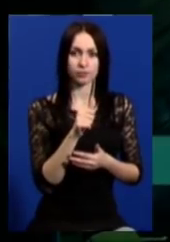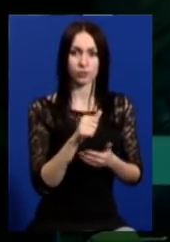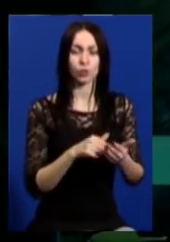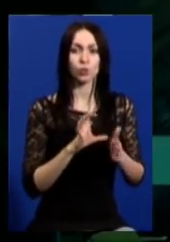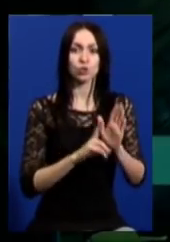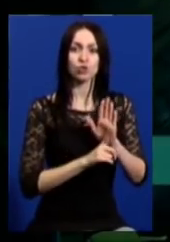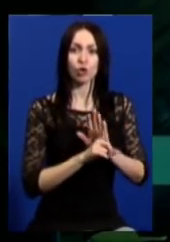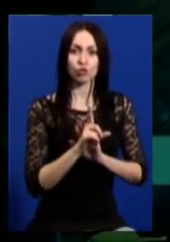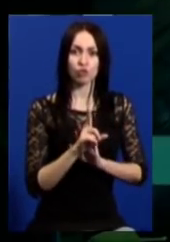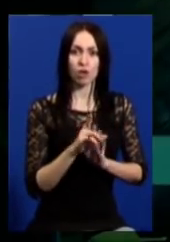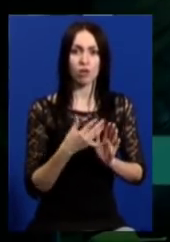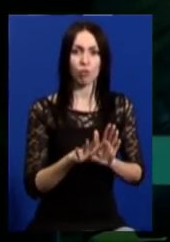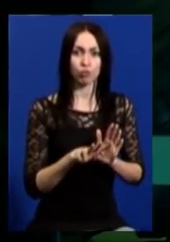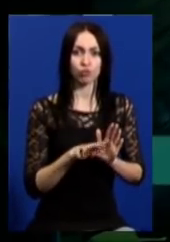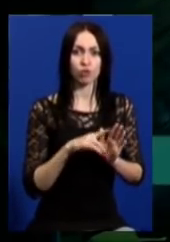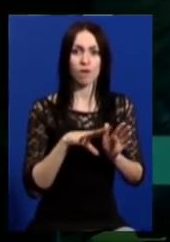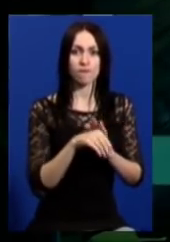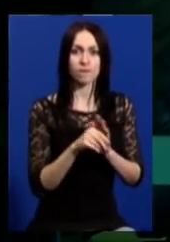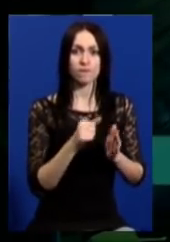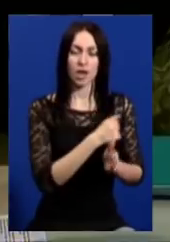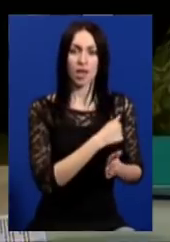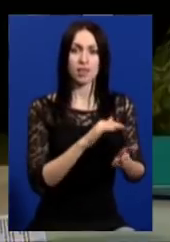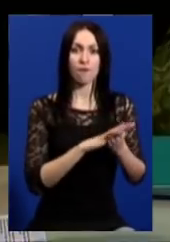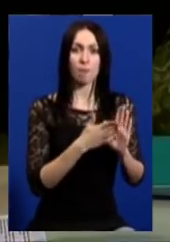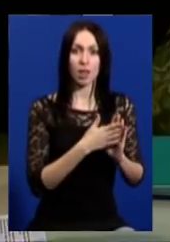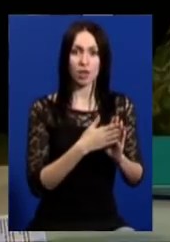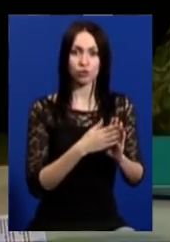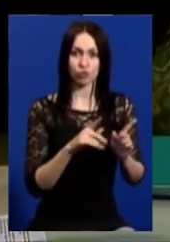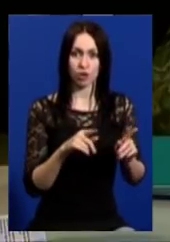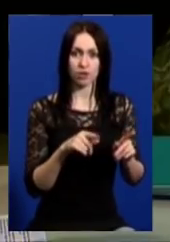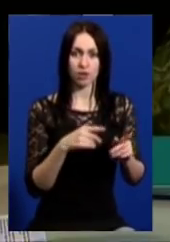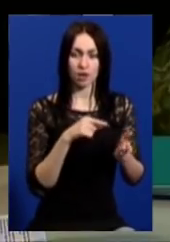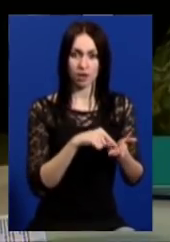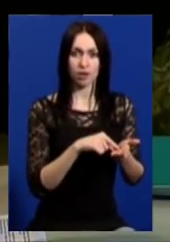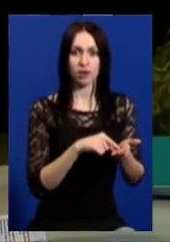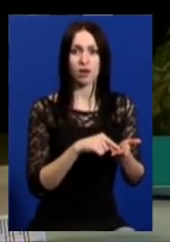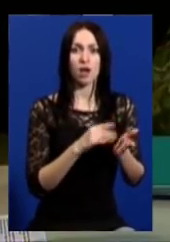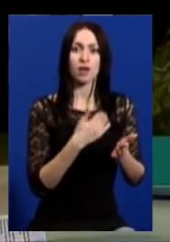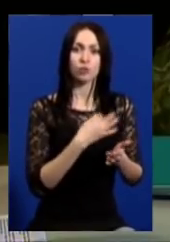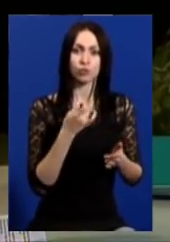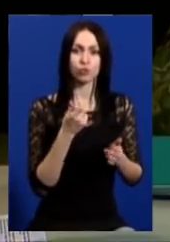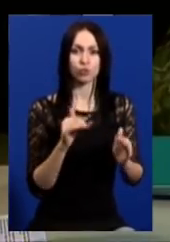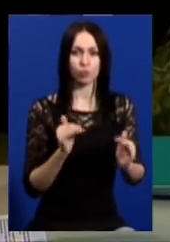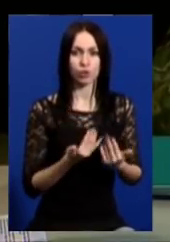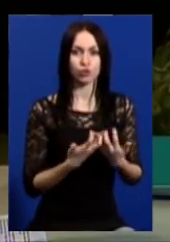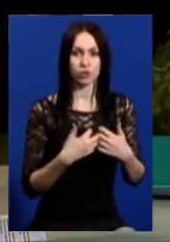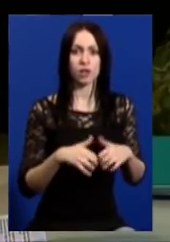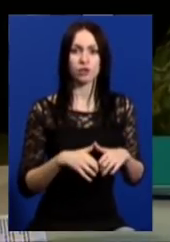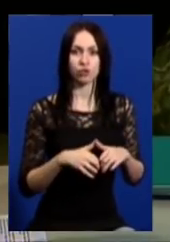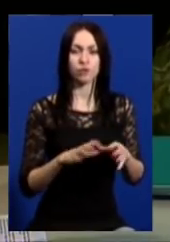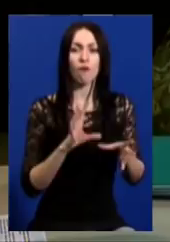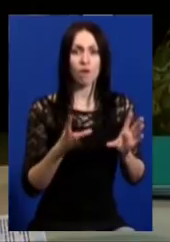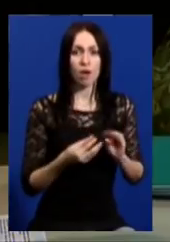початком введення військового стану, я вам хочу сказати, що трішки зменшилась кількість